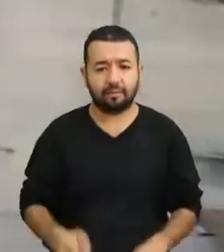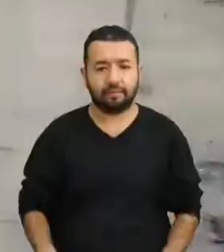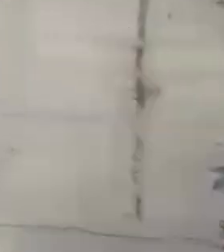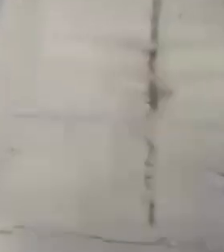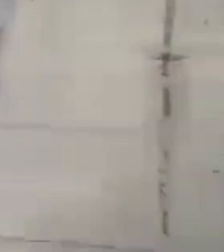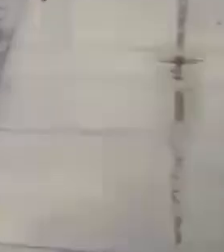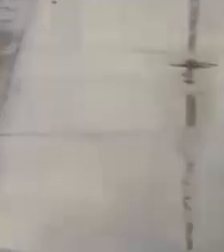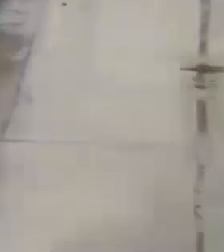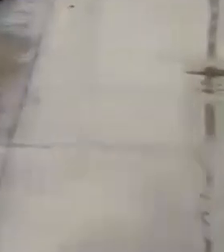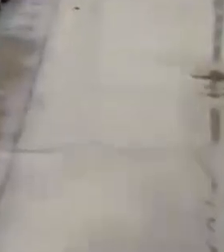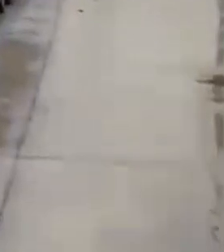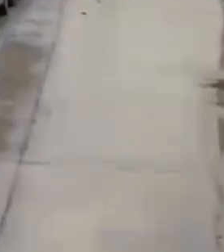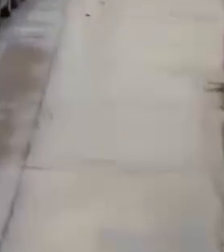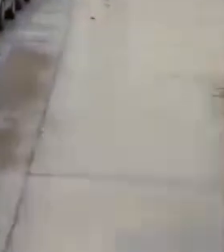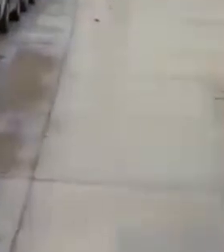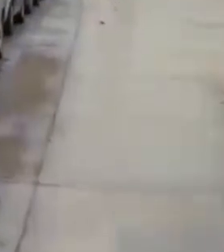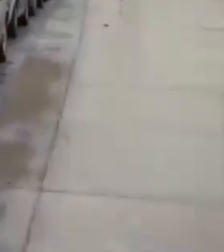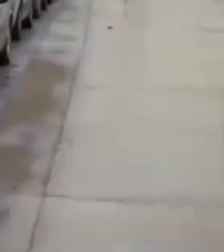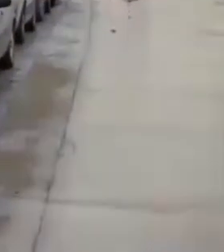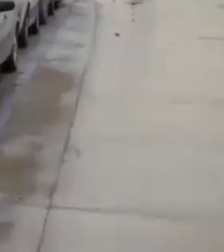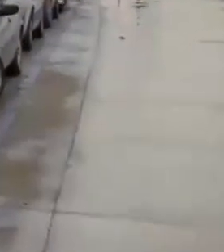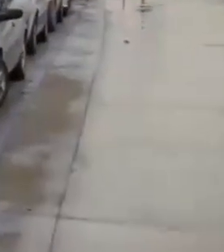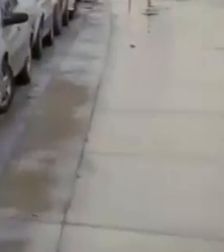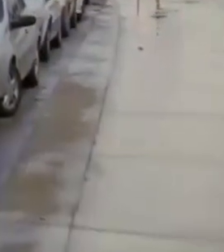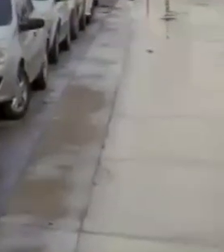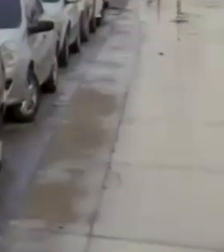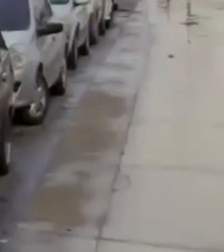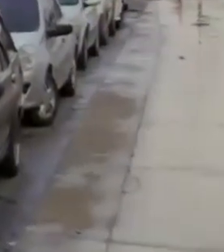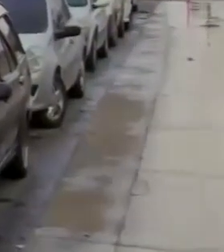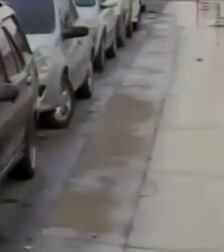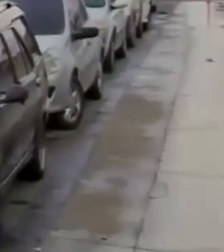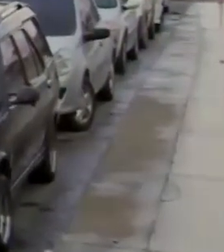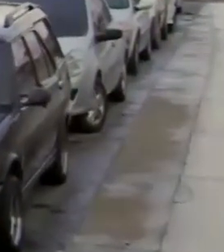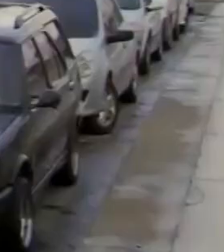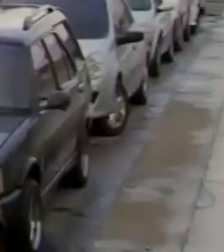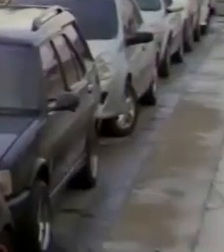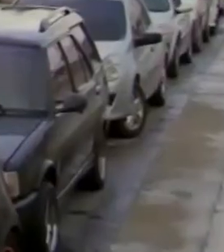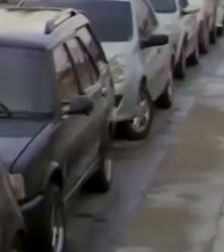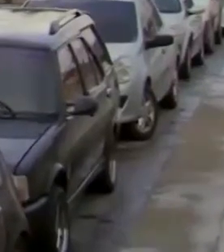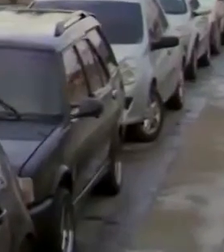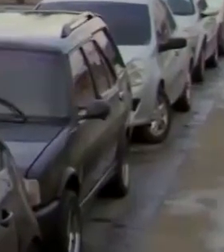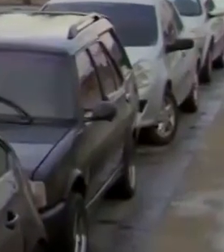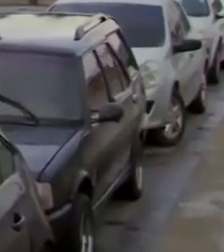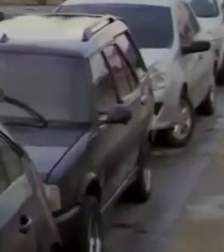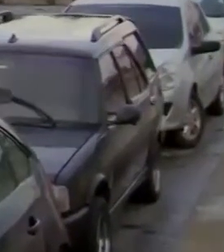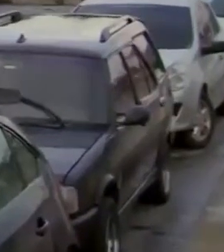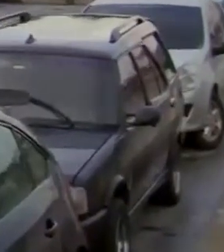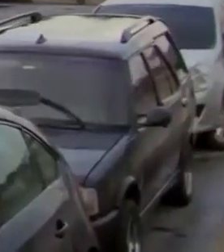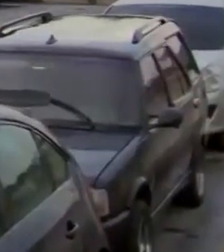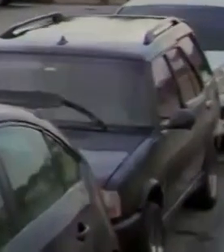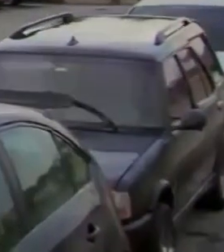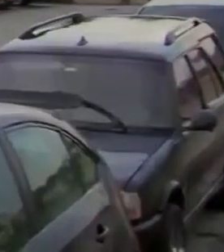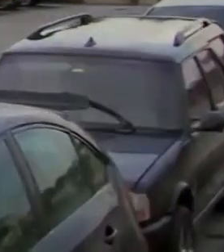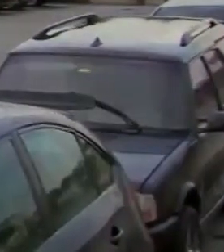Biricik'in kullandığı beyaz renk spor araba açık otoparkta ilerleyerek boş bir yer bulmaya çalışıyor. Otopark bayağı yoğun. Arabalar yan yana